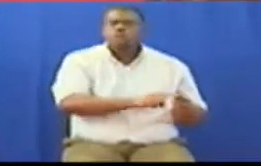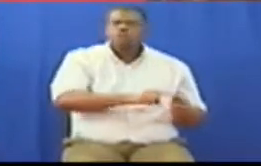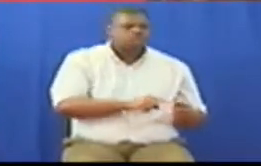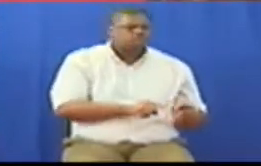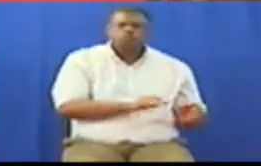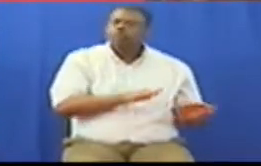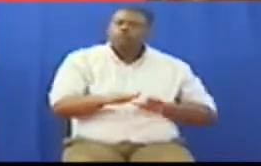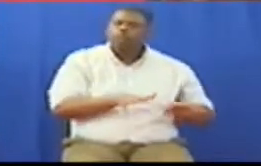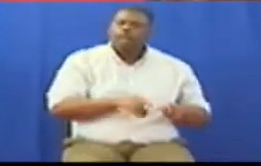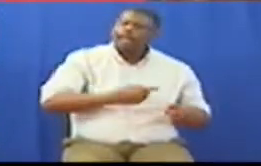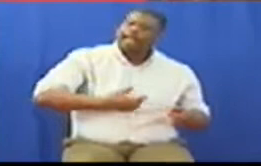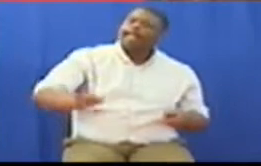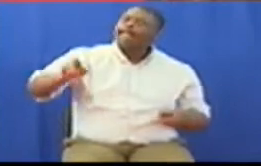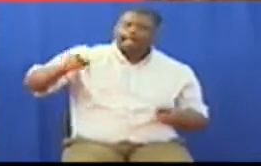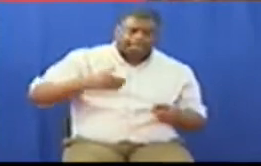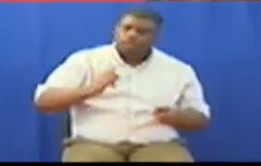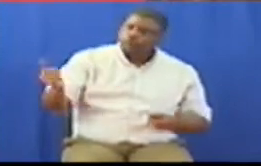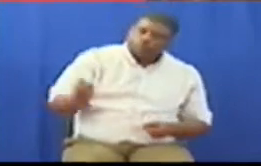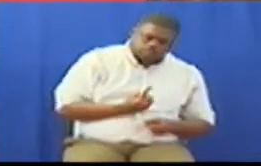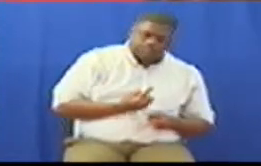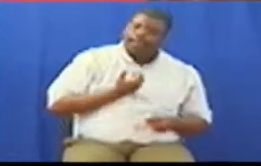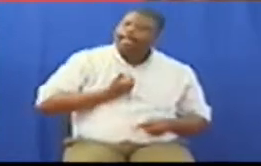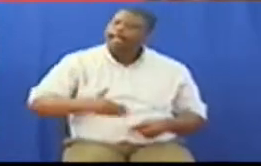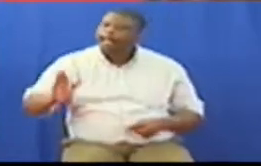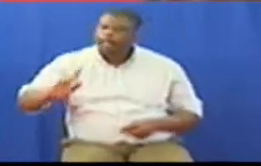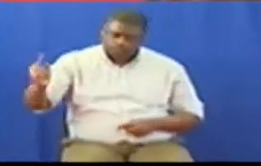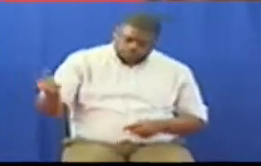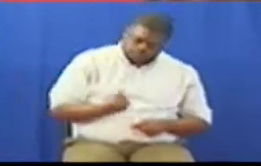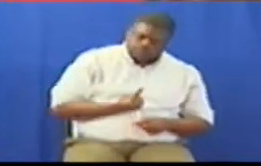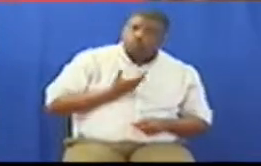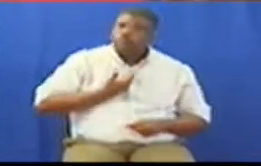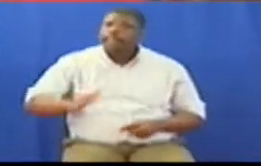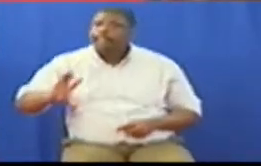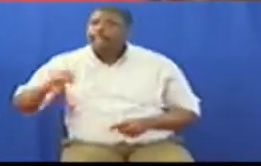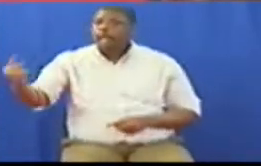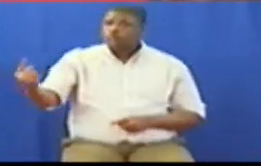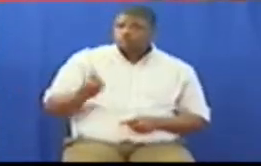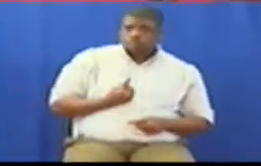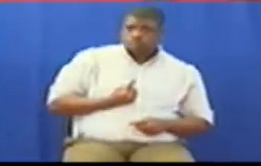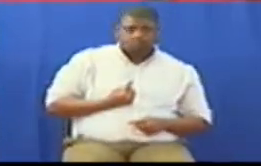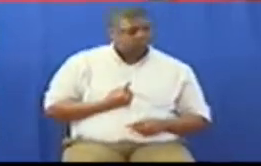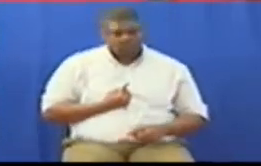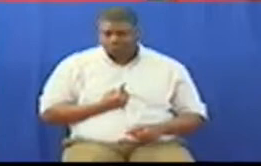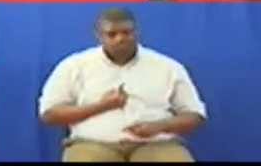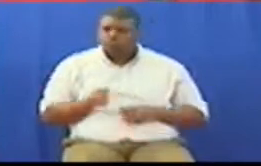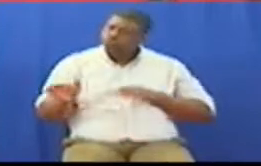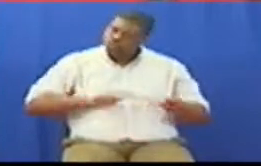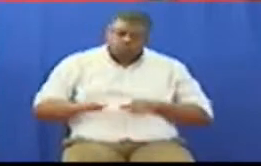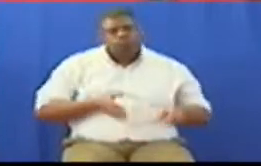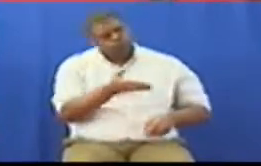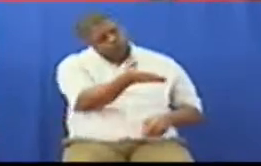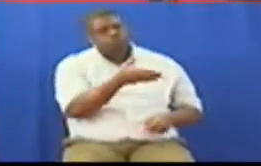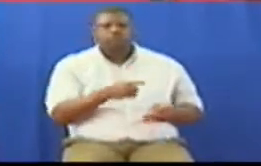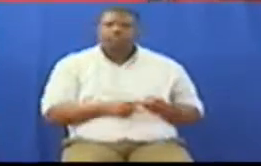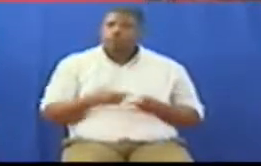ni usumbufu. Kwa hiyo ni vizuri tukiangalia uwezekano wa kukiongezea nguvu mawaziri, waheshimiwa